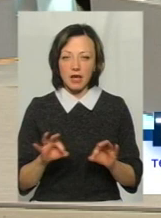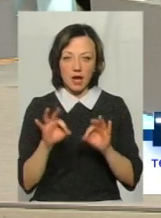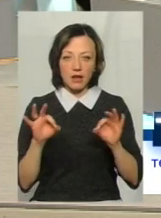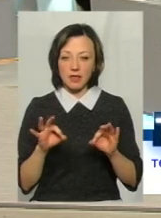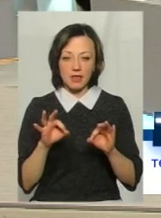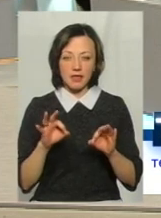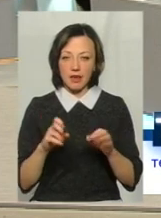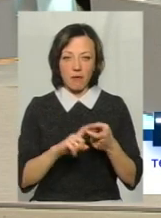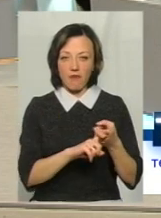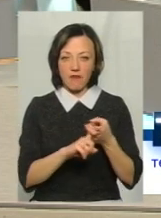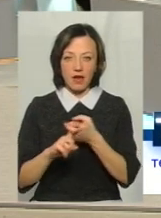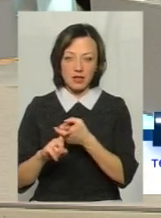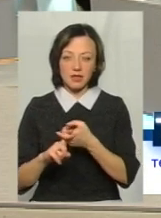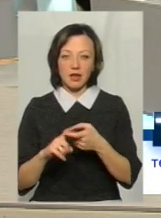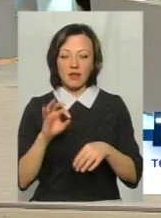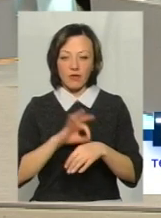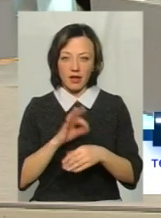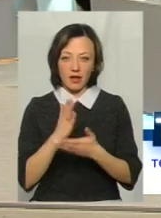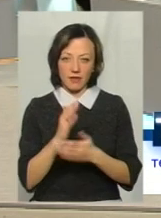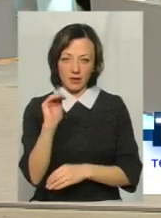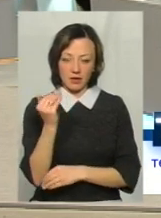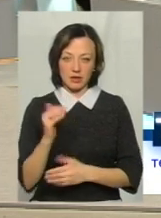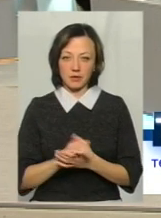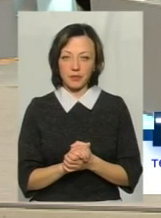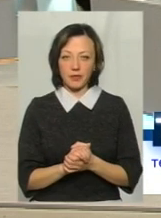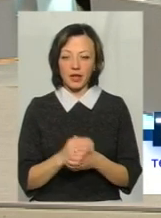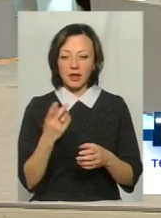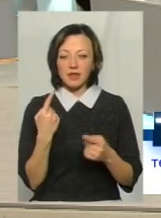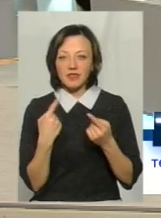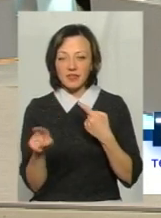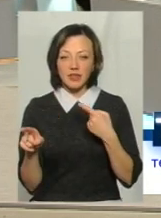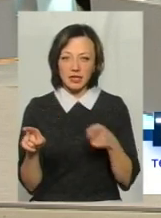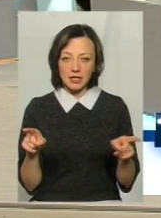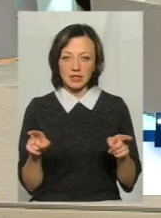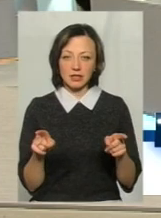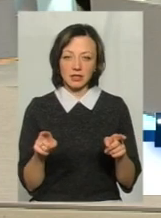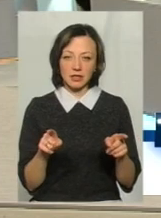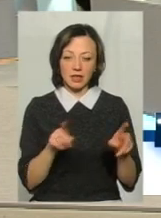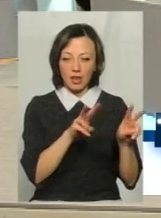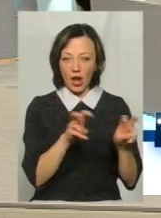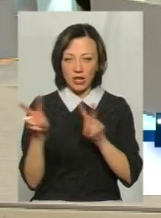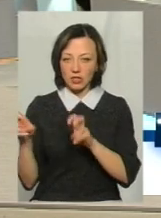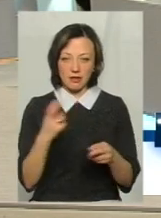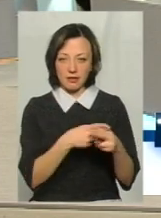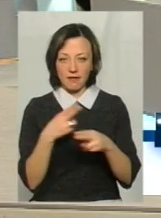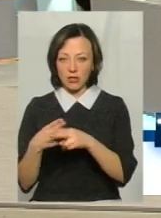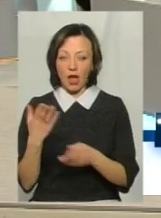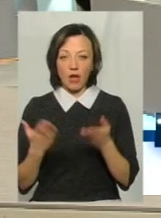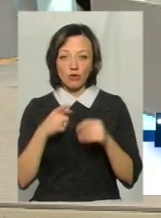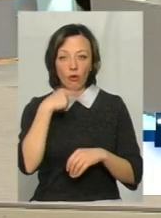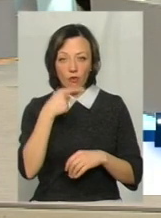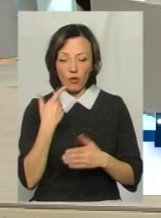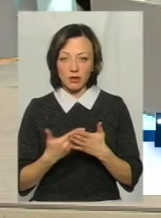не перекликається з тою вірусною інфекцією, яка є в організмі. То абсолютно дві паралельні речі і одна другій не заважають. Якщо говорять,